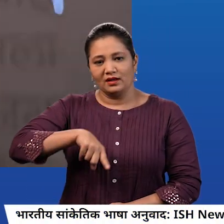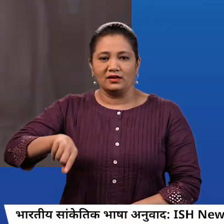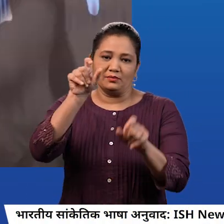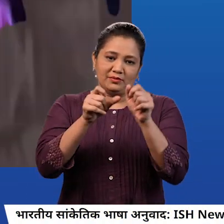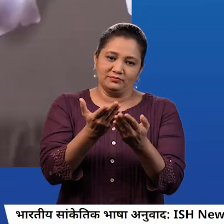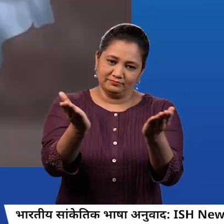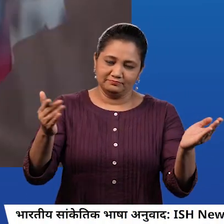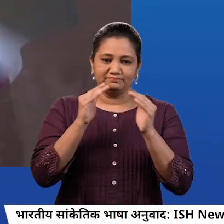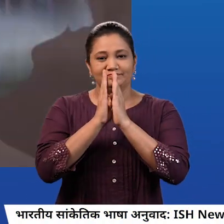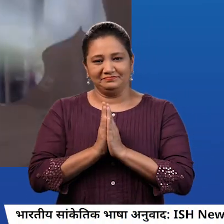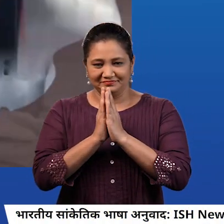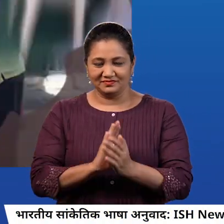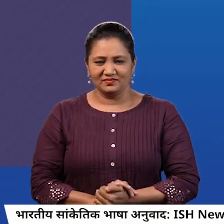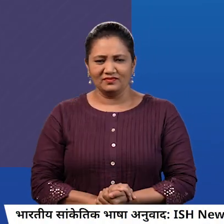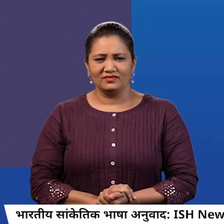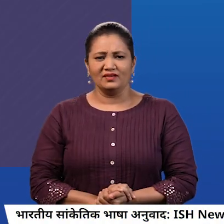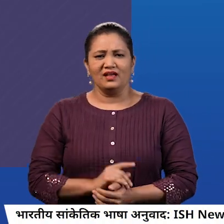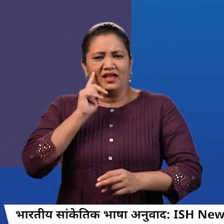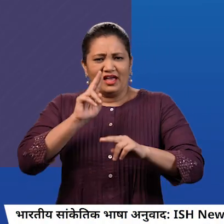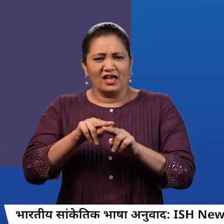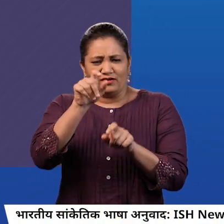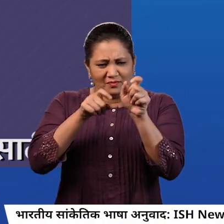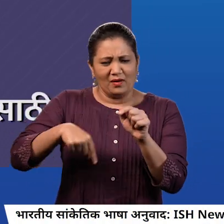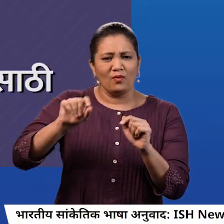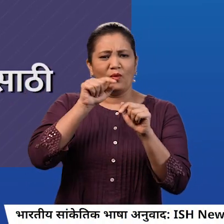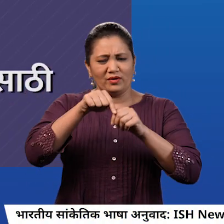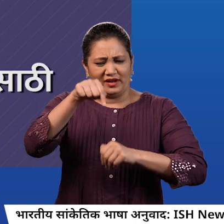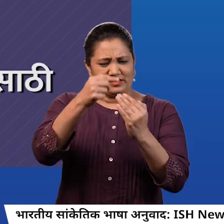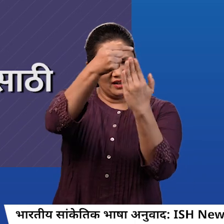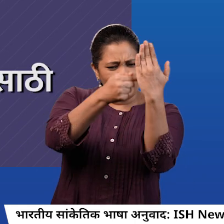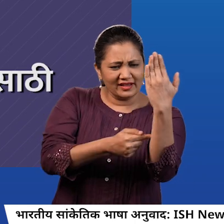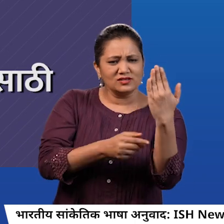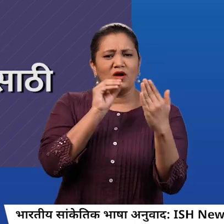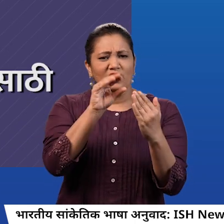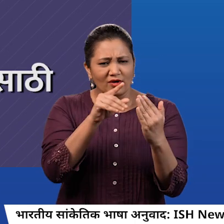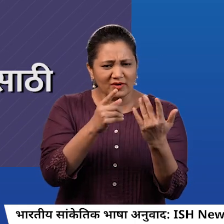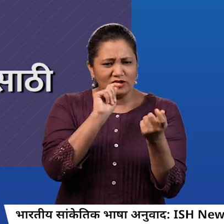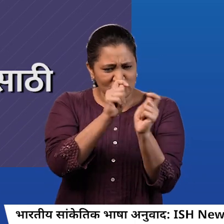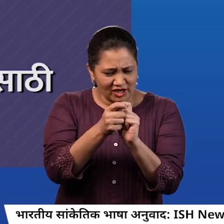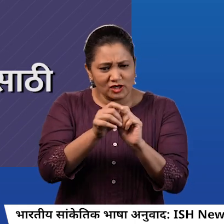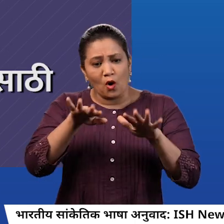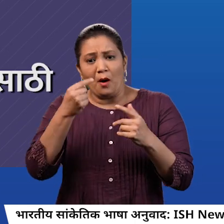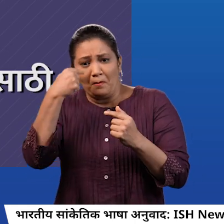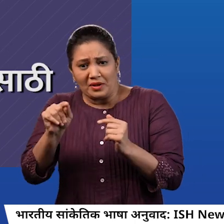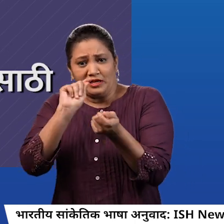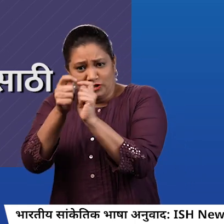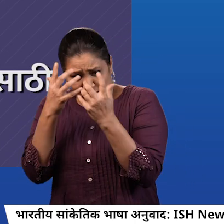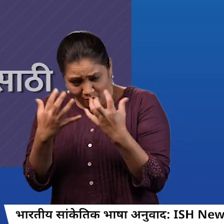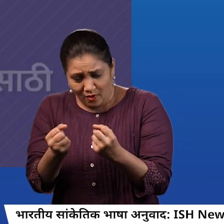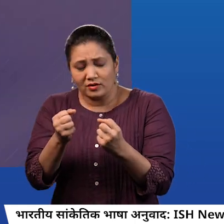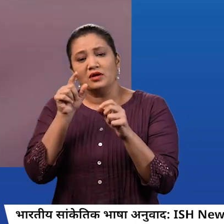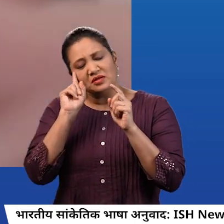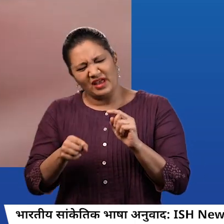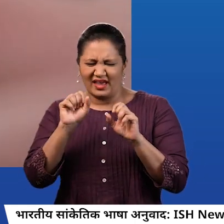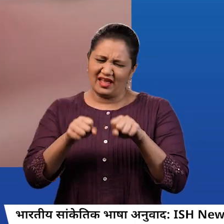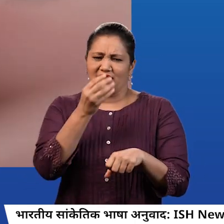देशाच्या सुजाण मतदारांनो, नमस्कार. मतदारांनो, तुम्हाला मतदार यादीतील आपल्या वैयक्तिक तपशिलात बदल किंवा दुरुस्त्या करून घ्यायच्या आहेत तर तुम्ही